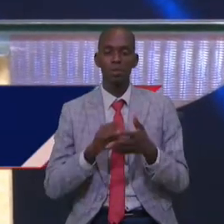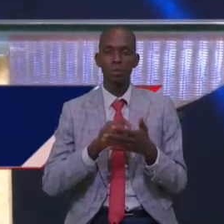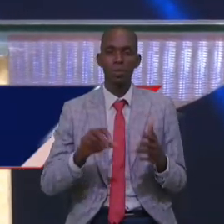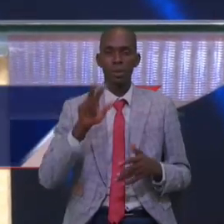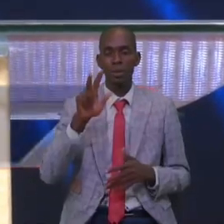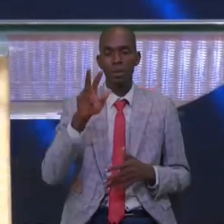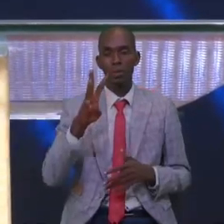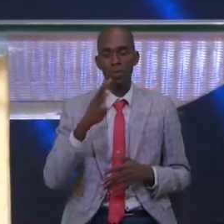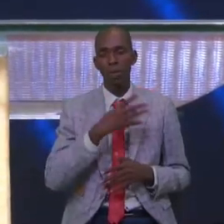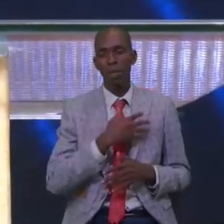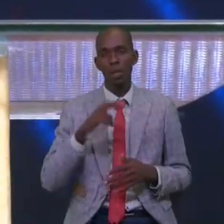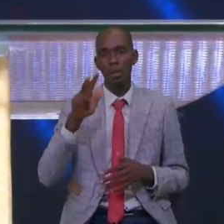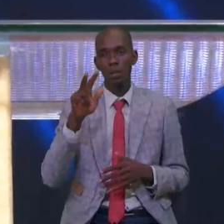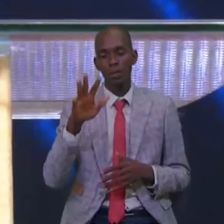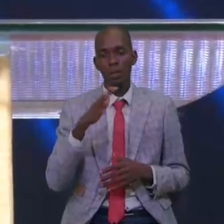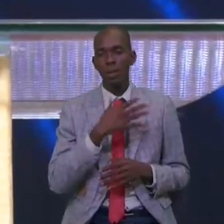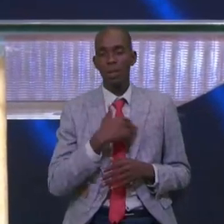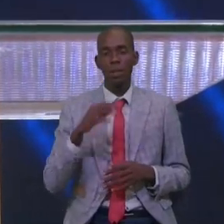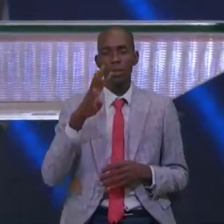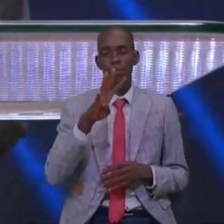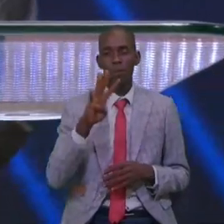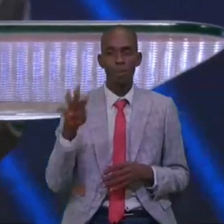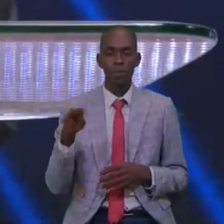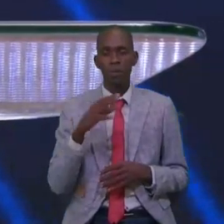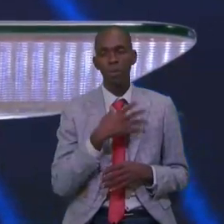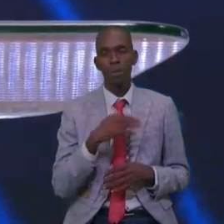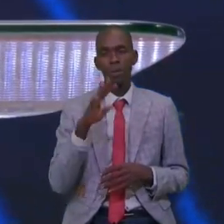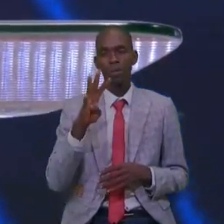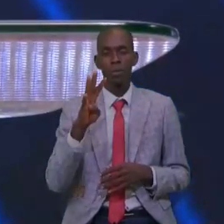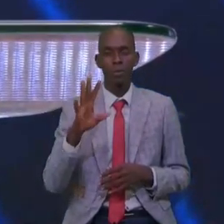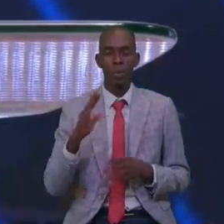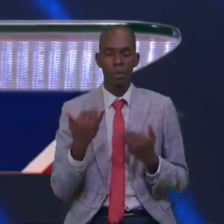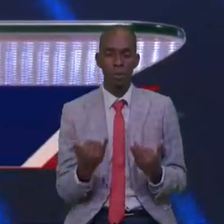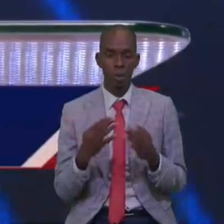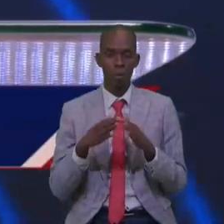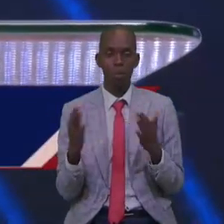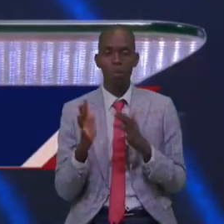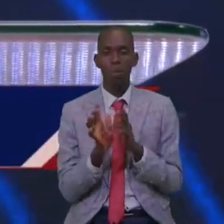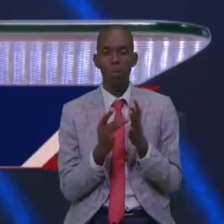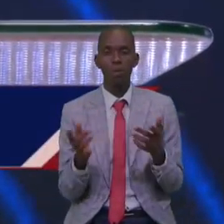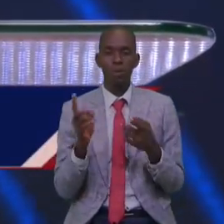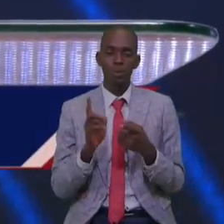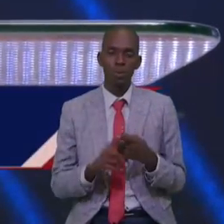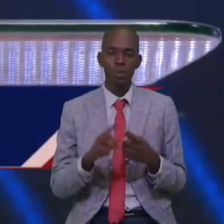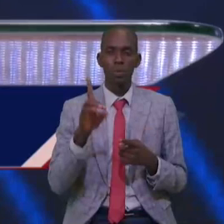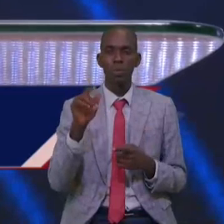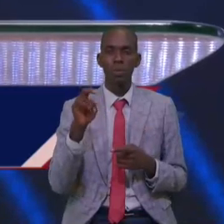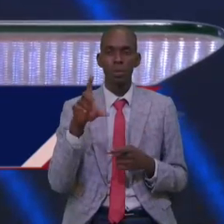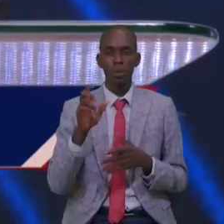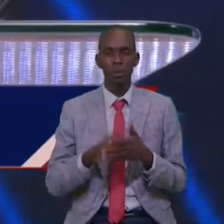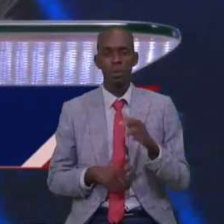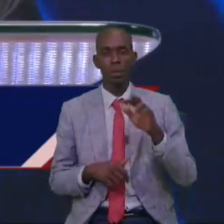à 35, versets 44 et 45. Prière, ouvrez la Bible. Daniel 2, verset